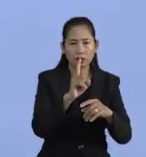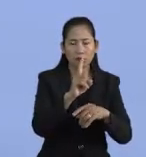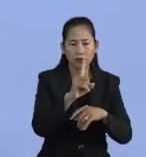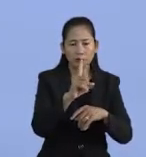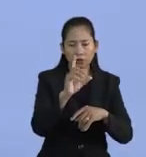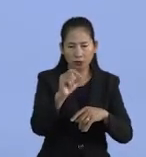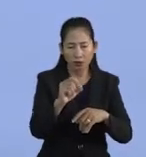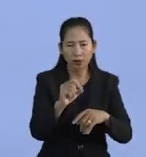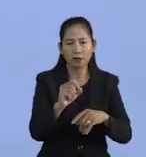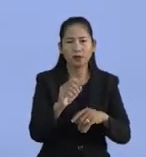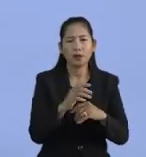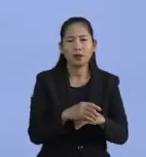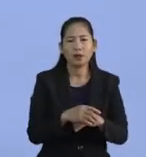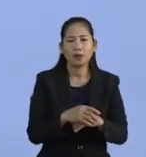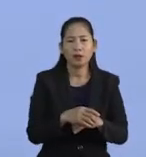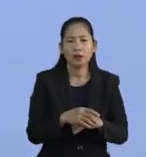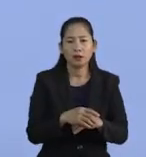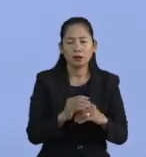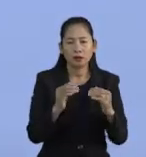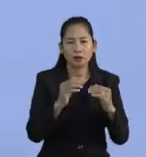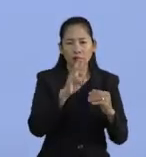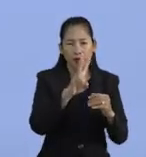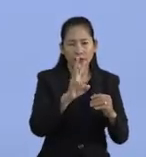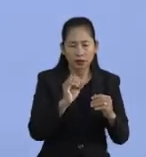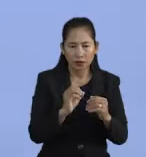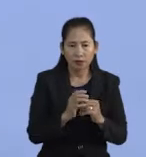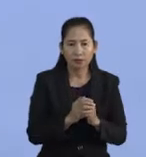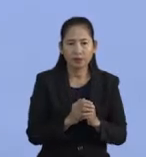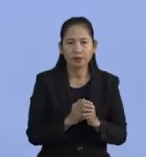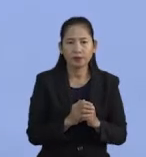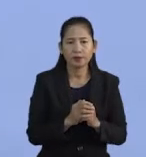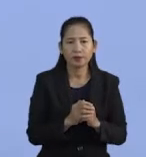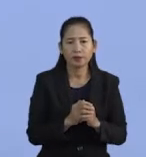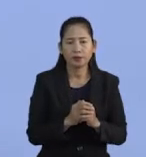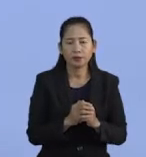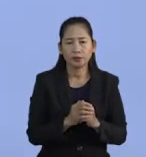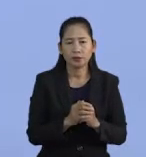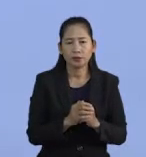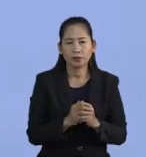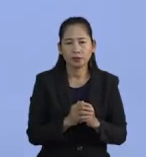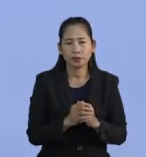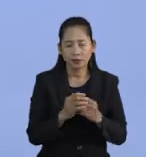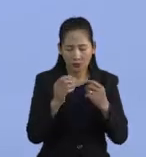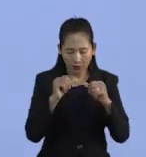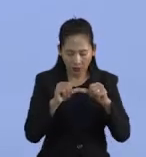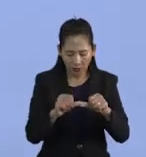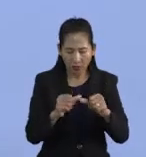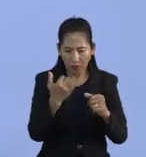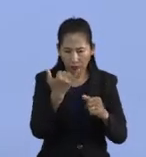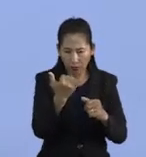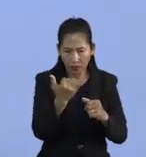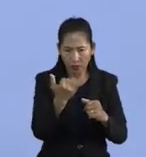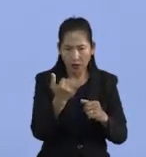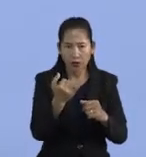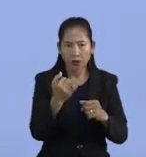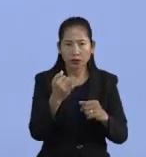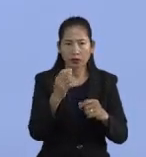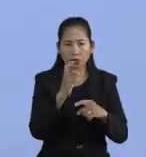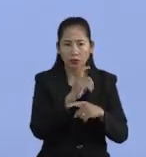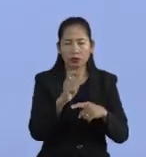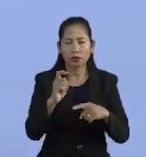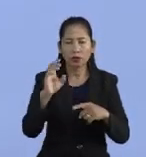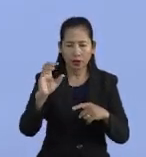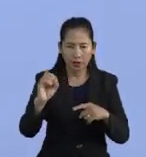đọc này cột chấn viết mai nắng sám sám sập nó còn nè và những mưa to tiết lệch bầm mùi nới